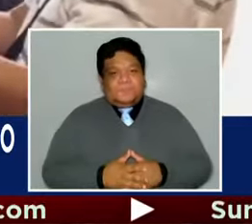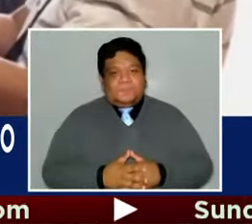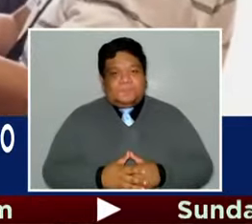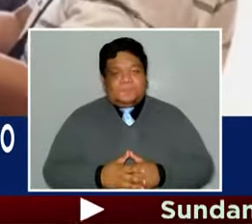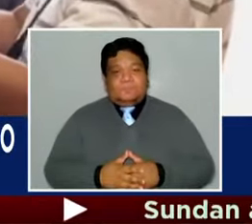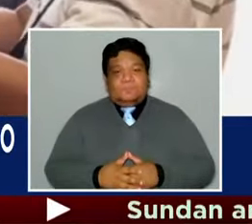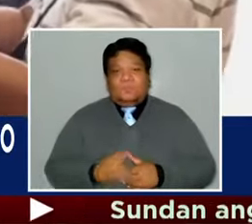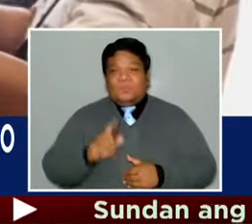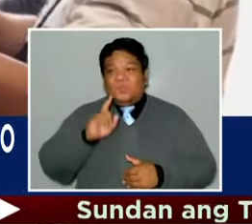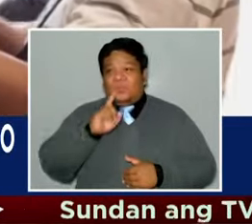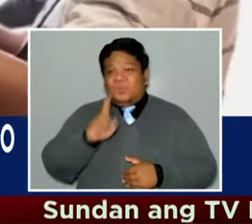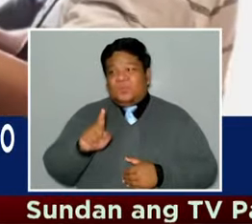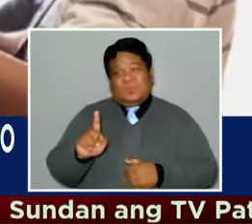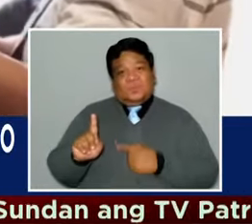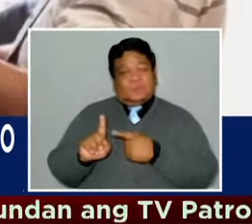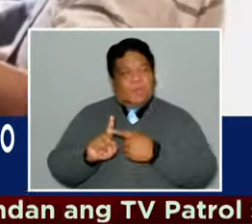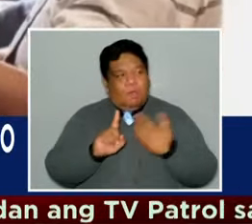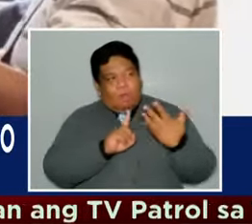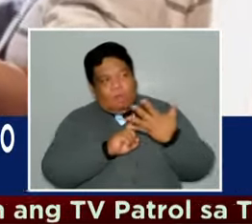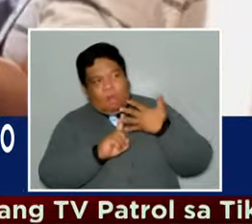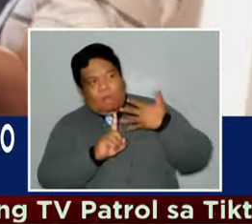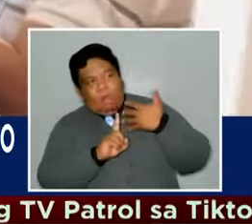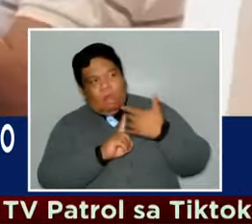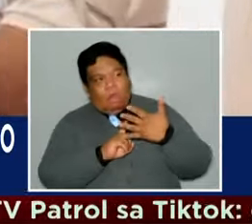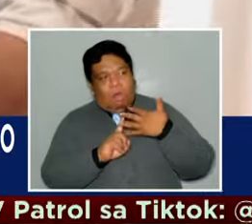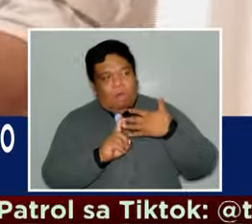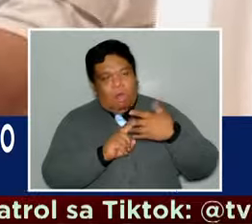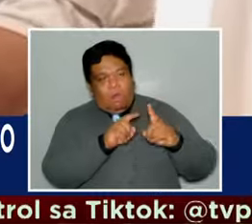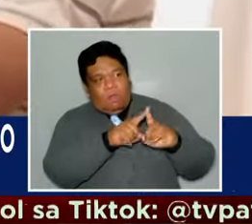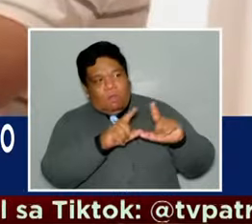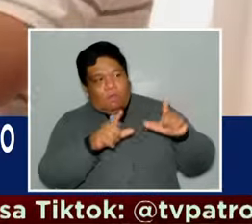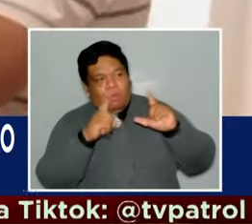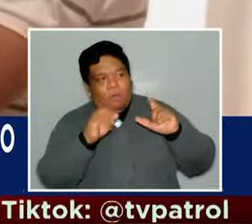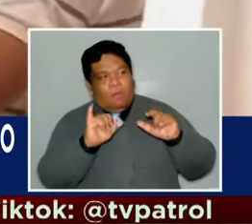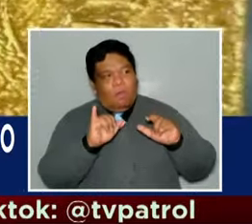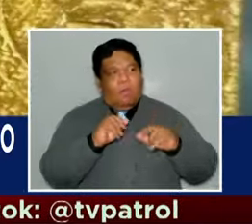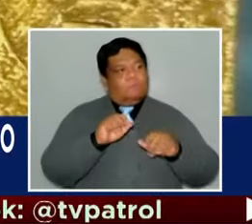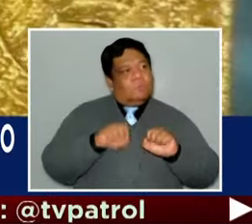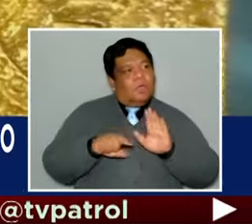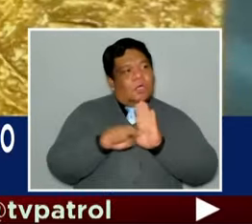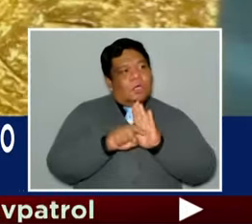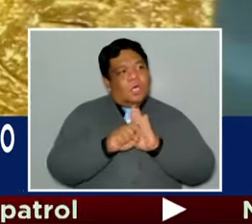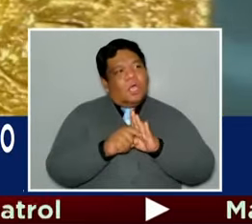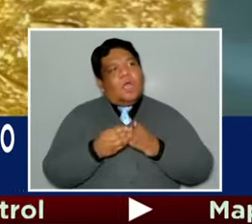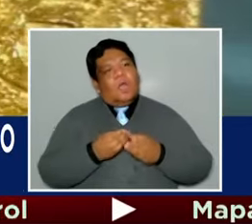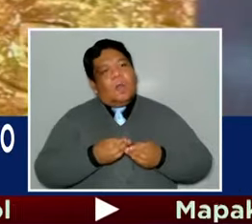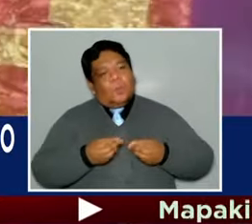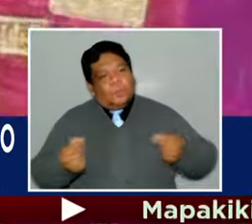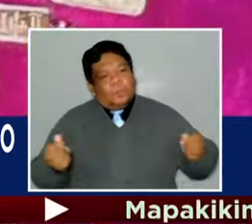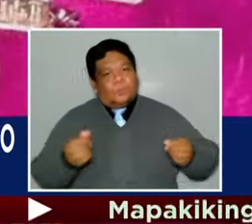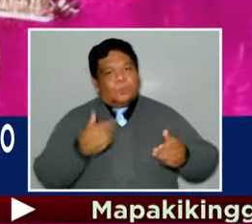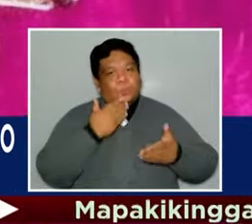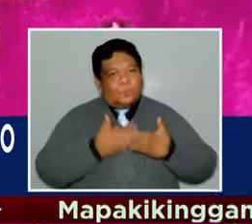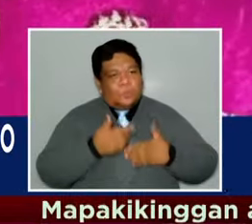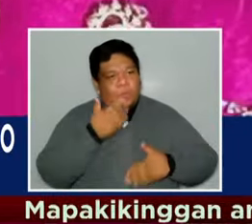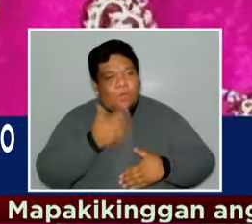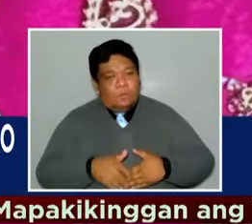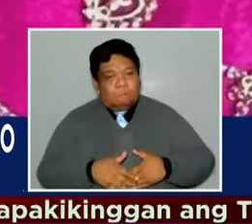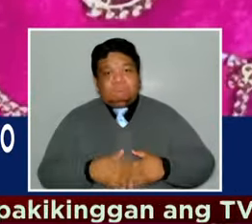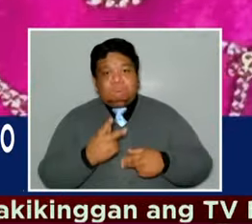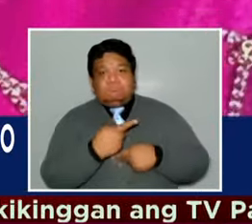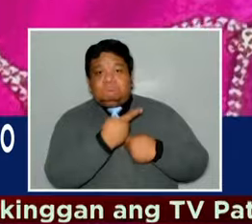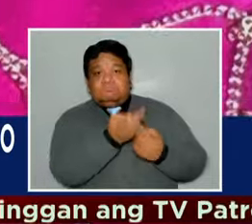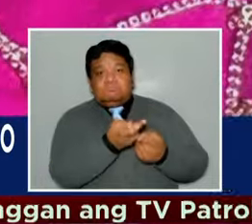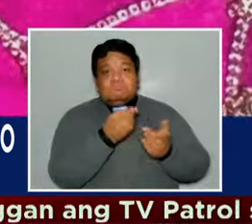itong matatanggal niya mga negatibo sa buhay at magiging maganda ang kanilang kapalaran. Hiniram pa nito ang mga alahas at pera ng biktima